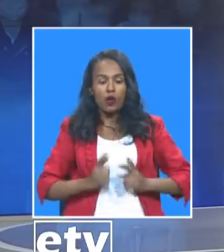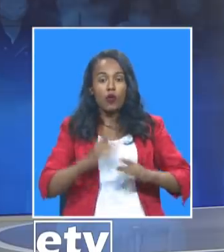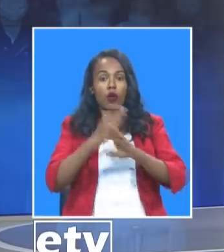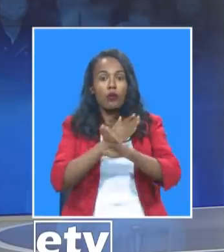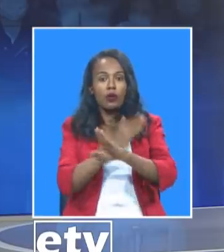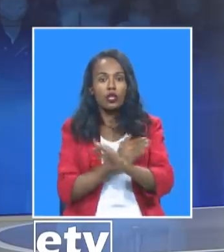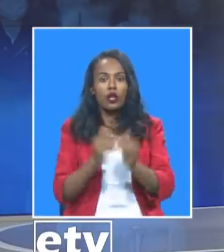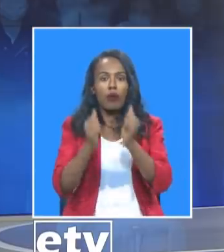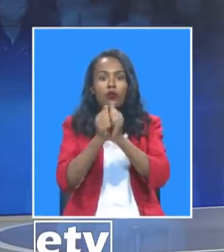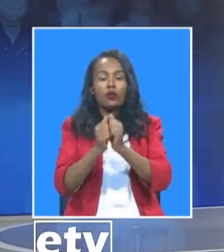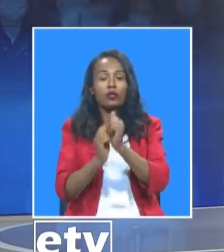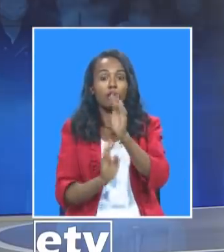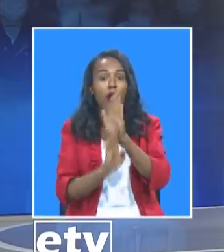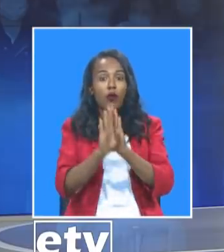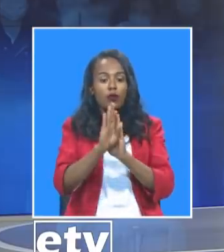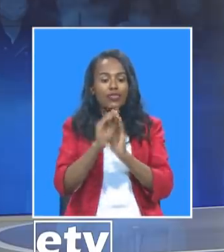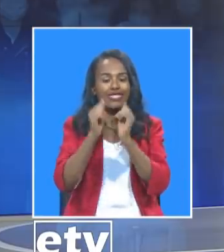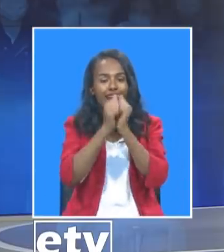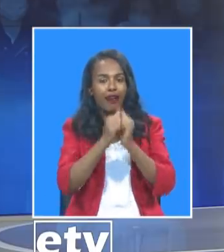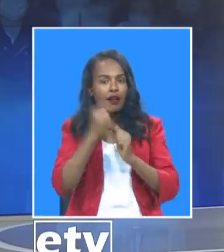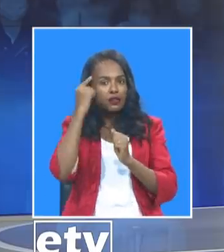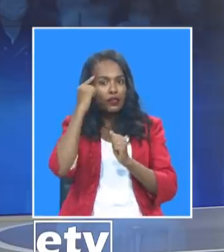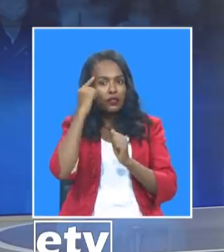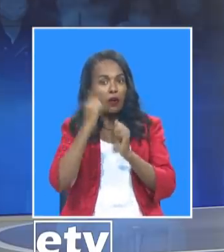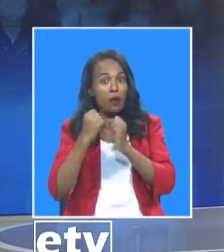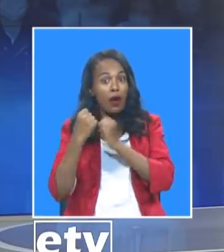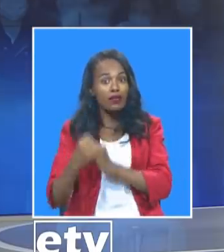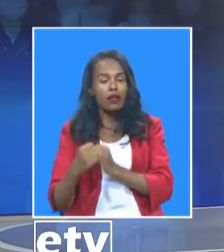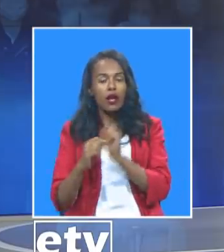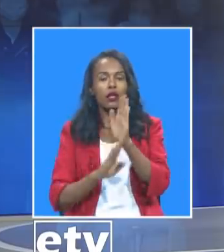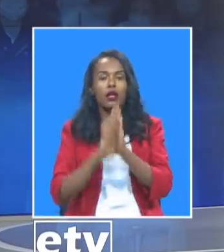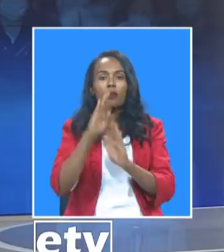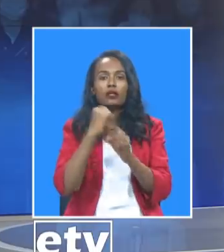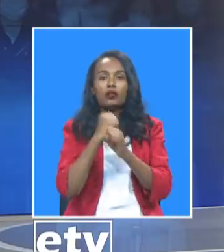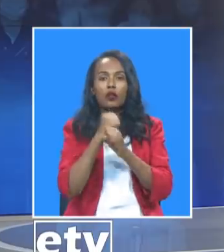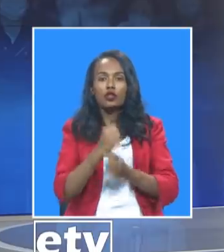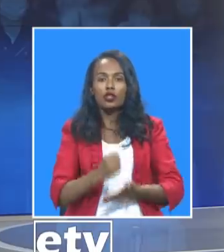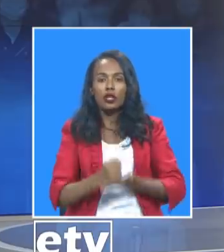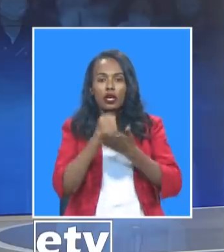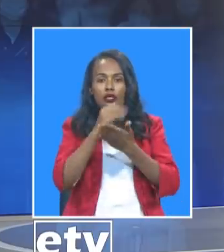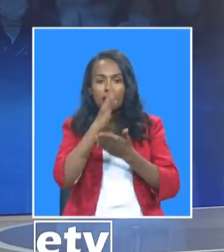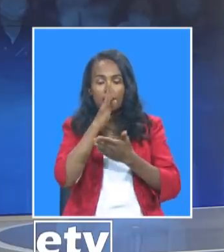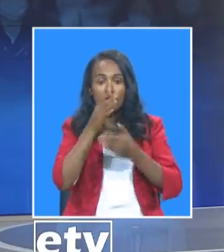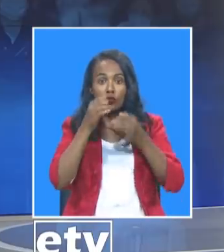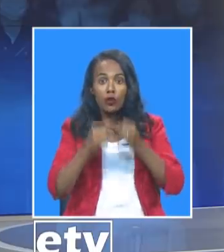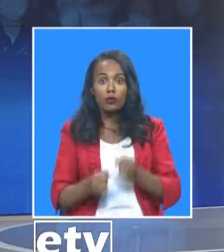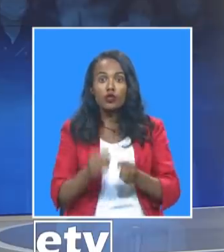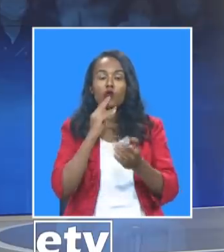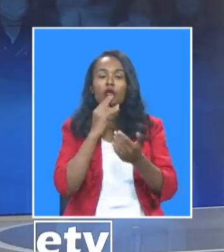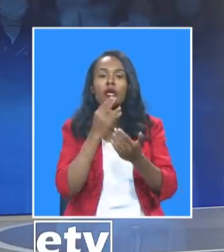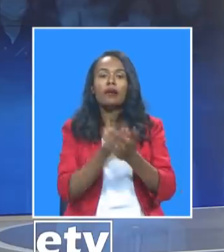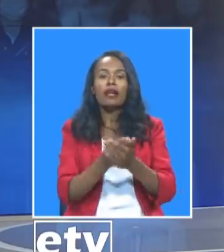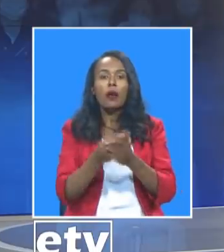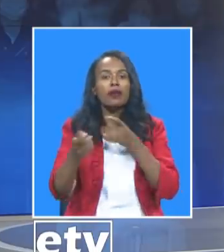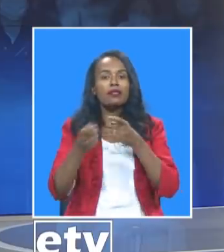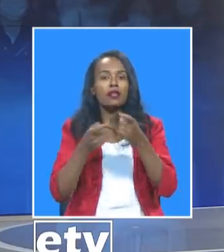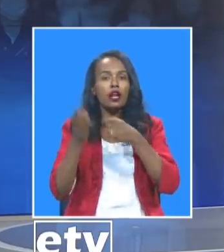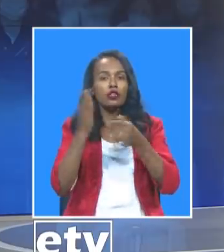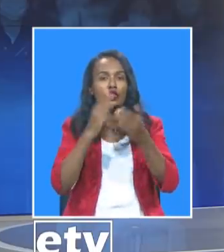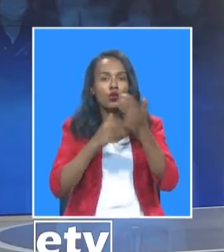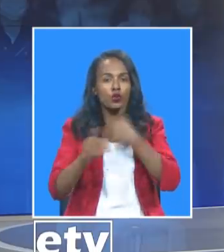ማሻሻል፣ አብሮነትን ማጎልበት፣ የጋራ አስተሳሰብን ማጠናከርና የልማት ስራዎችን እያገዘ ሊፈጠሩ የሚችሉ የመልካም አስተዳደር